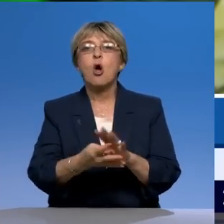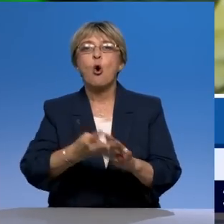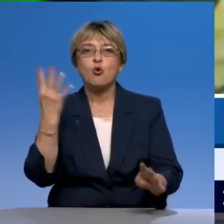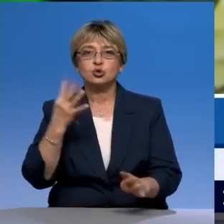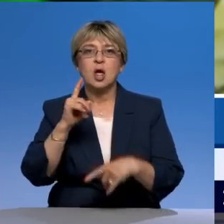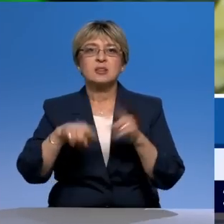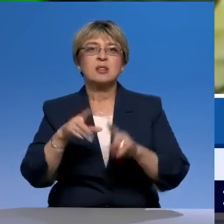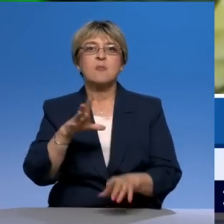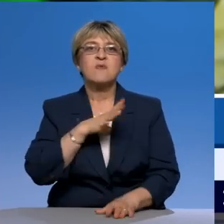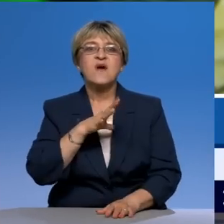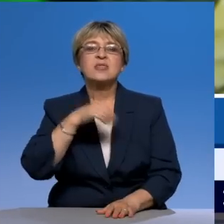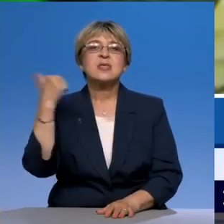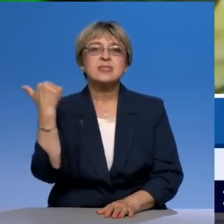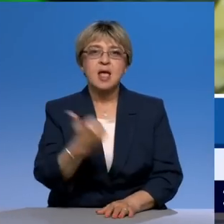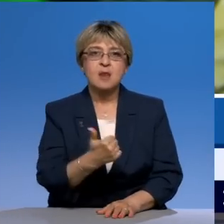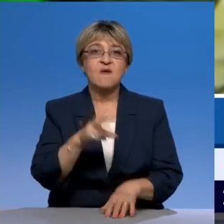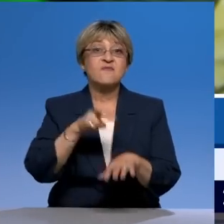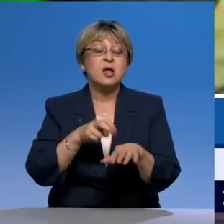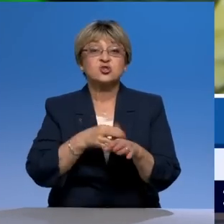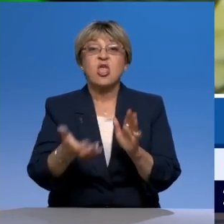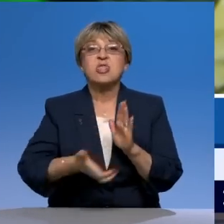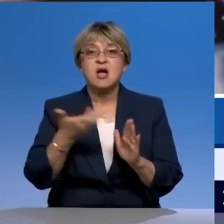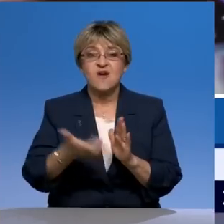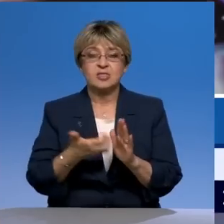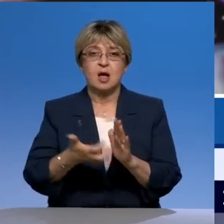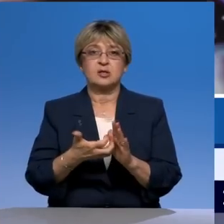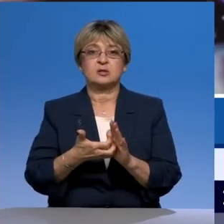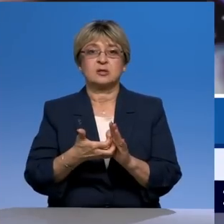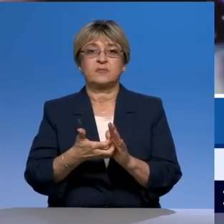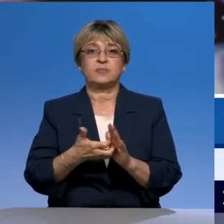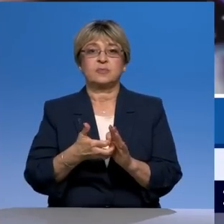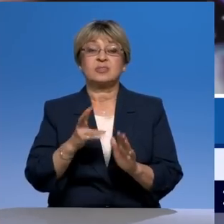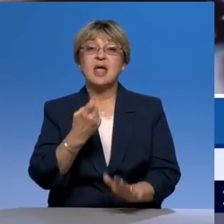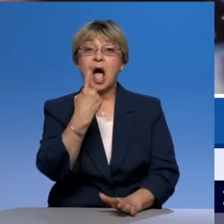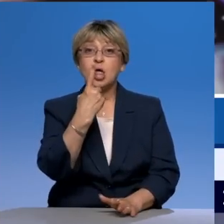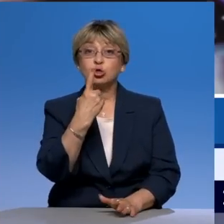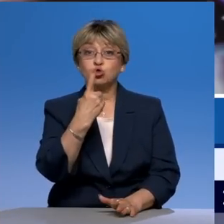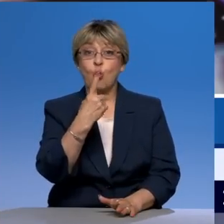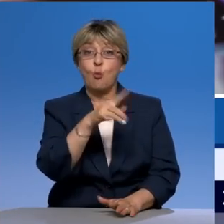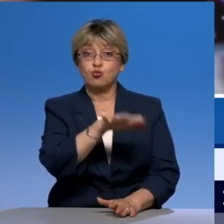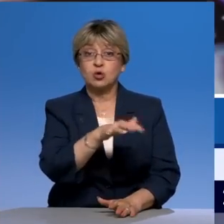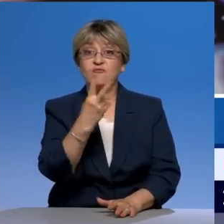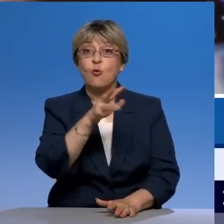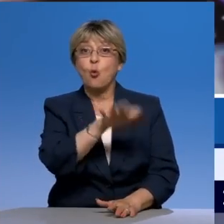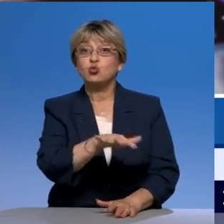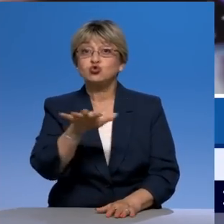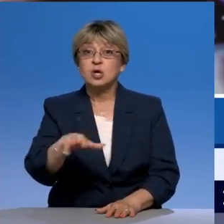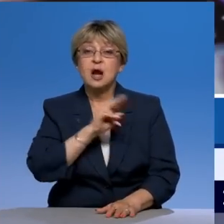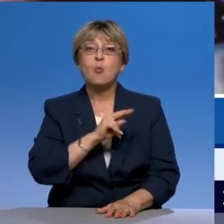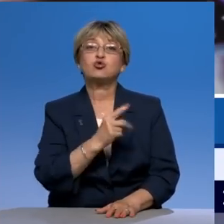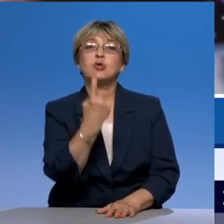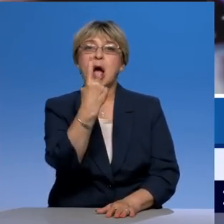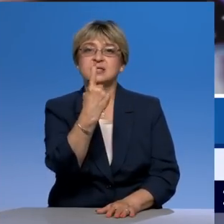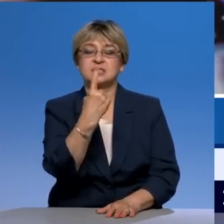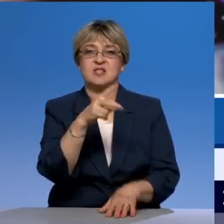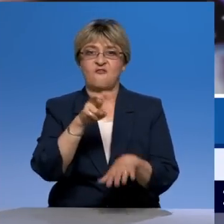бывает и недели, потому что врачей не хватает. На одном участке, на двух участках работает один врач.